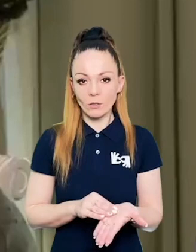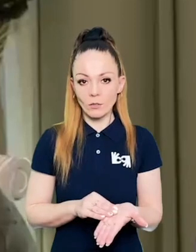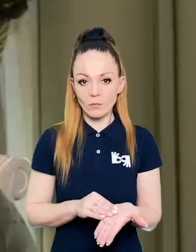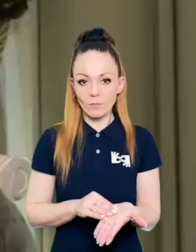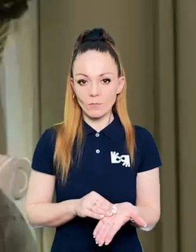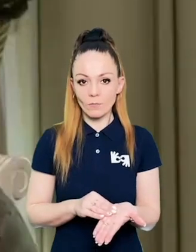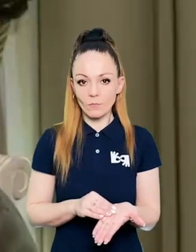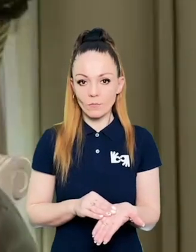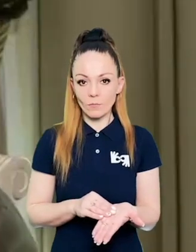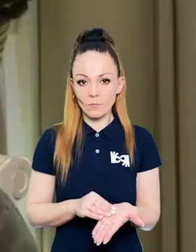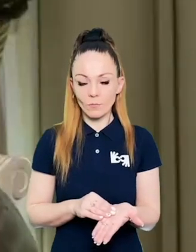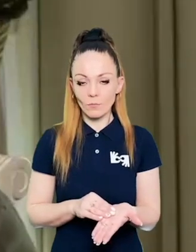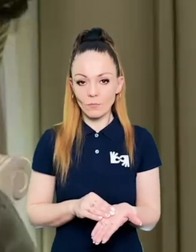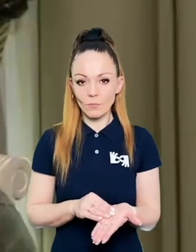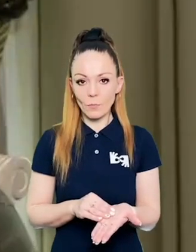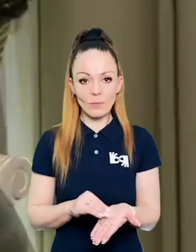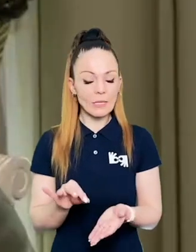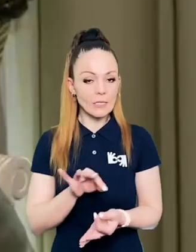раз,